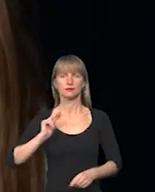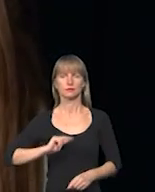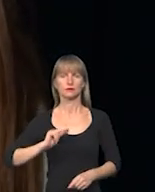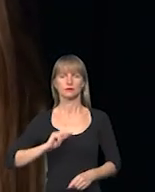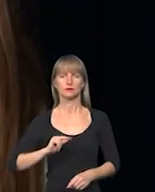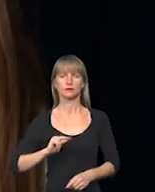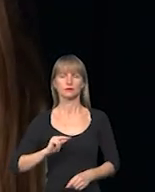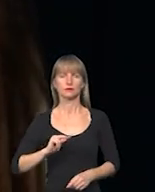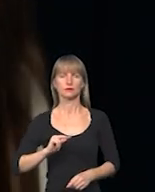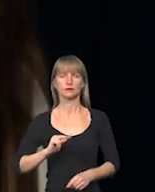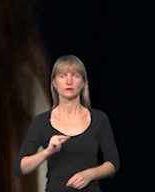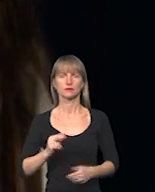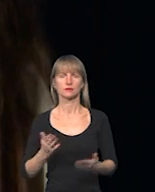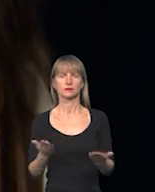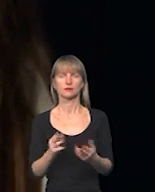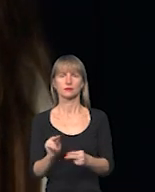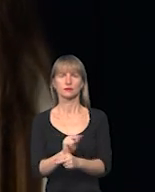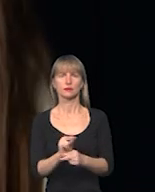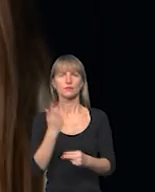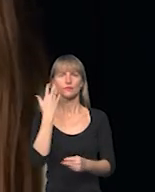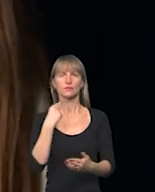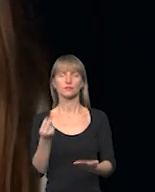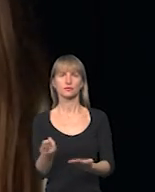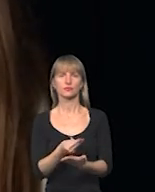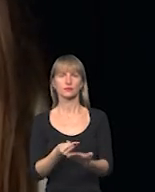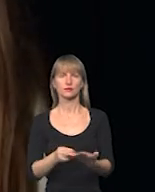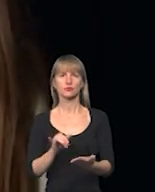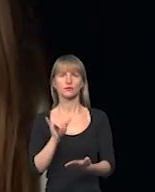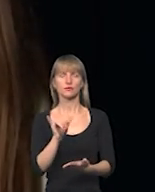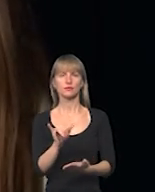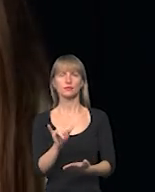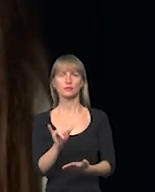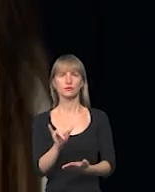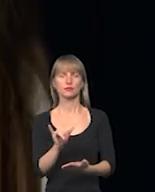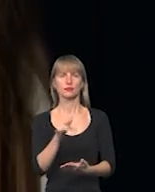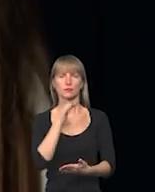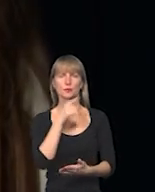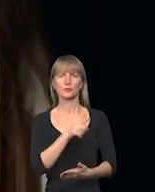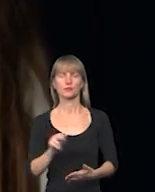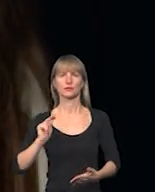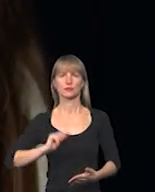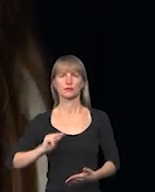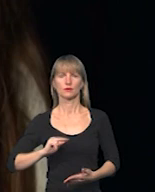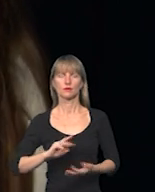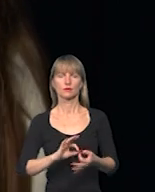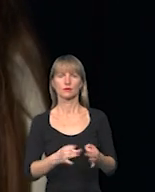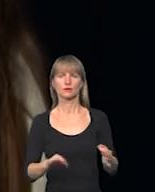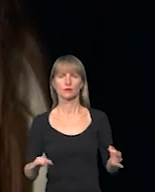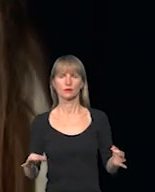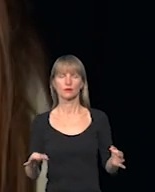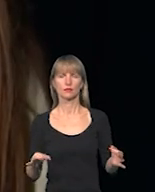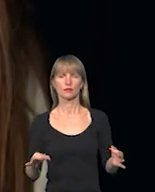робота у мене як арт-терапія, постійно, коли малюєш у тебе під час робочого процесу,